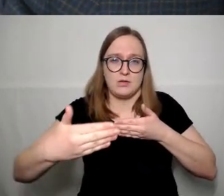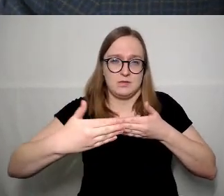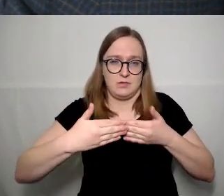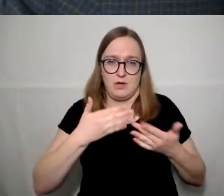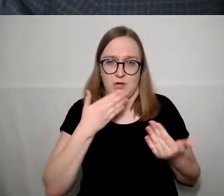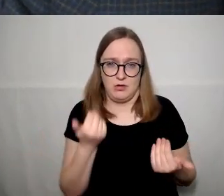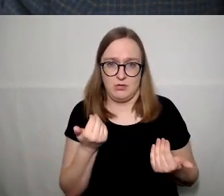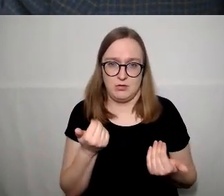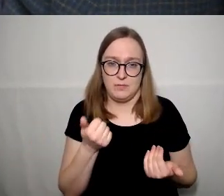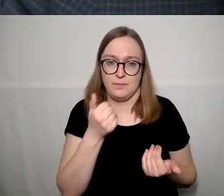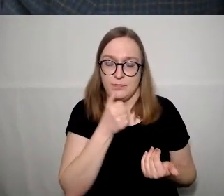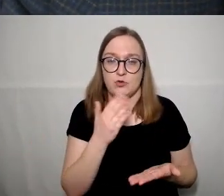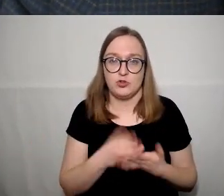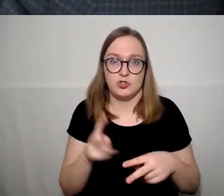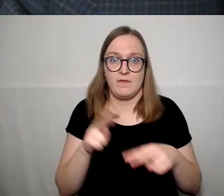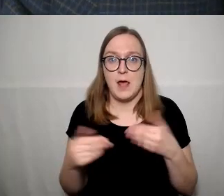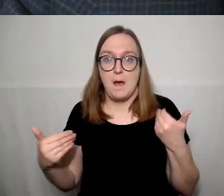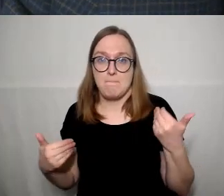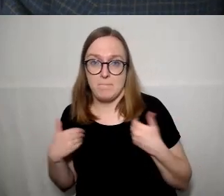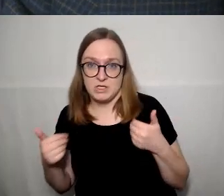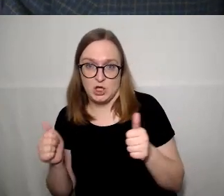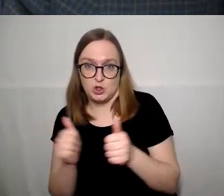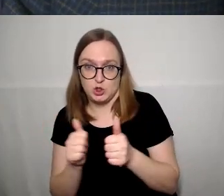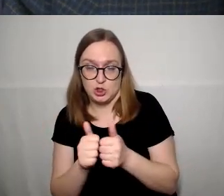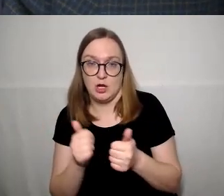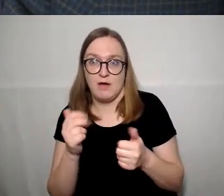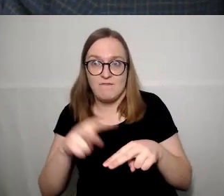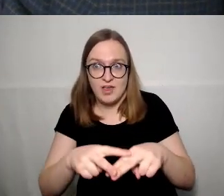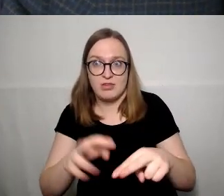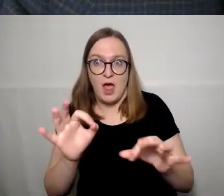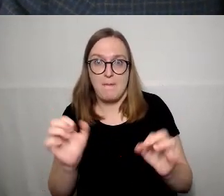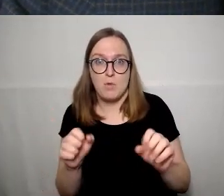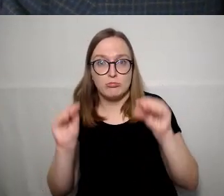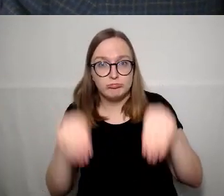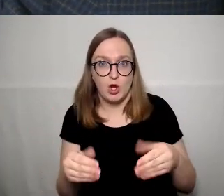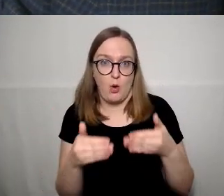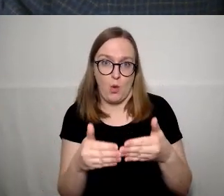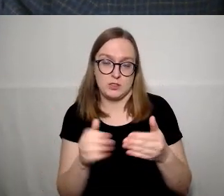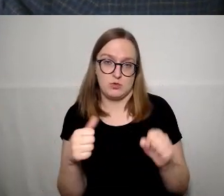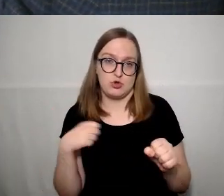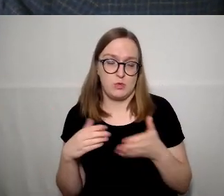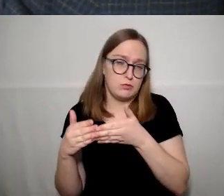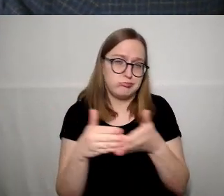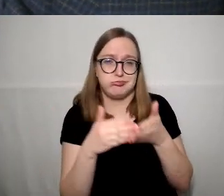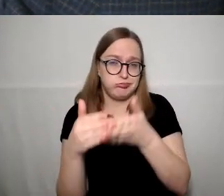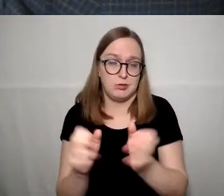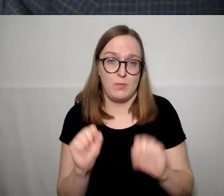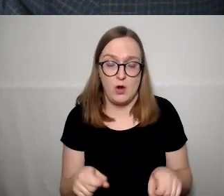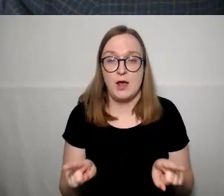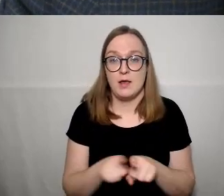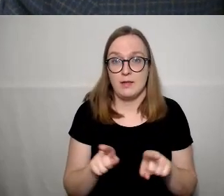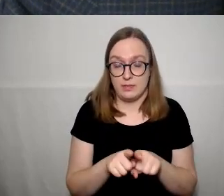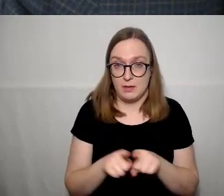ledo arenos ir baseino, kur galima tą dalyką padaryti. Ir apskritai pakrančių veiklinimas ir mūsų miesto atsisukimas į